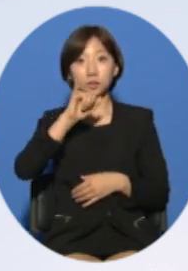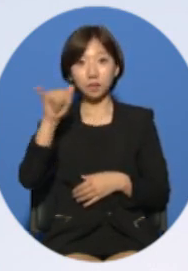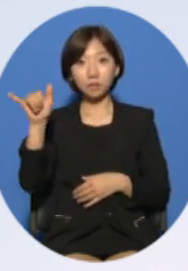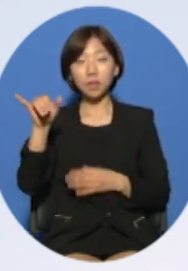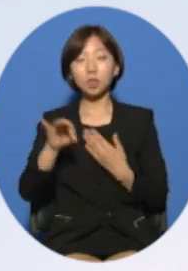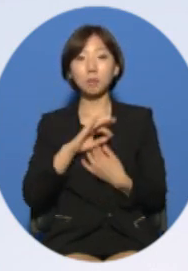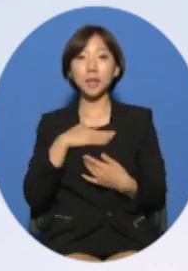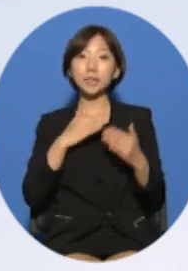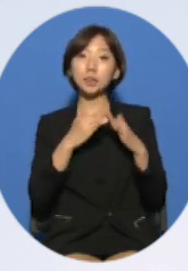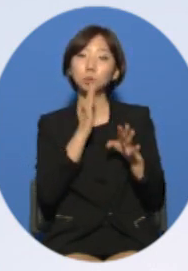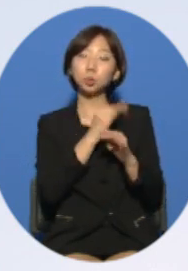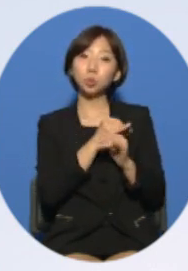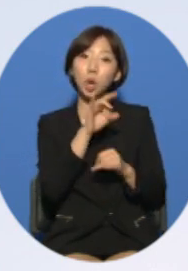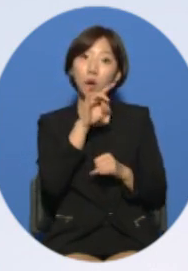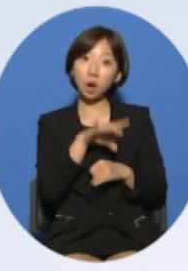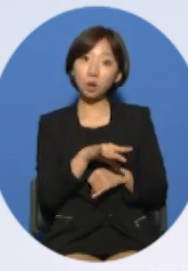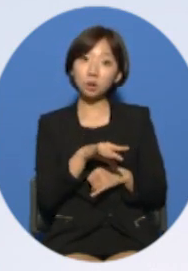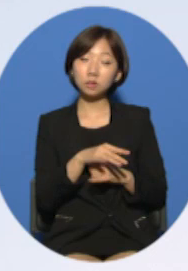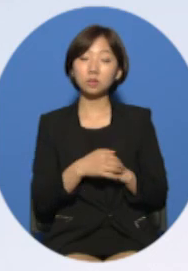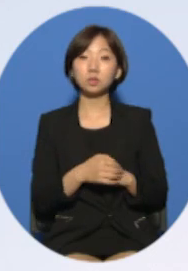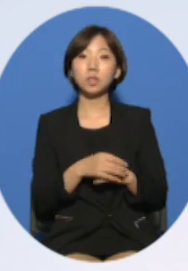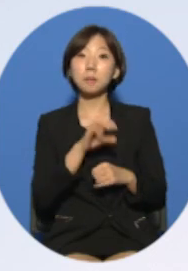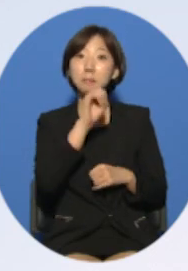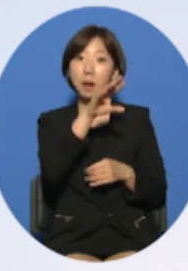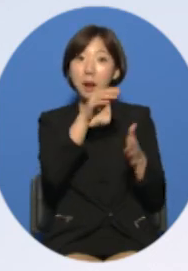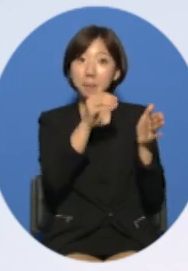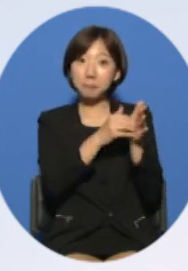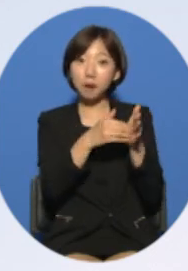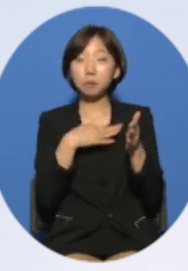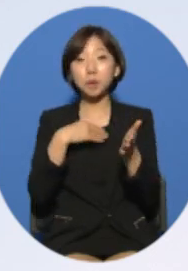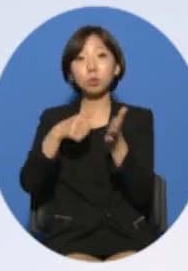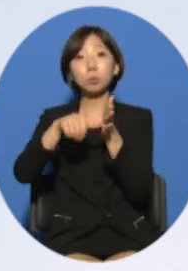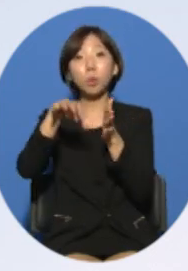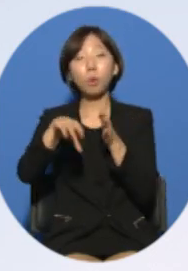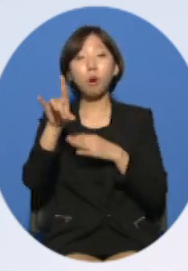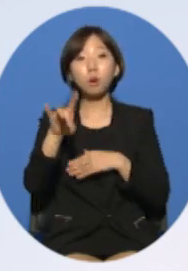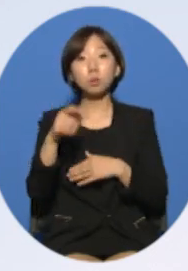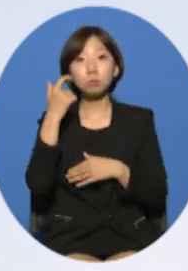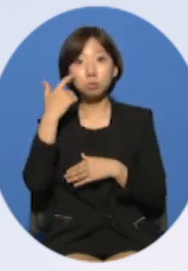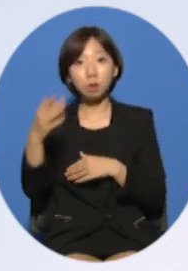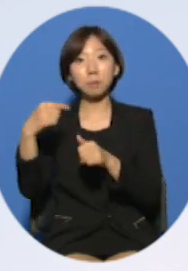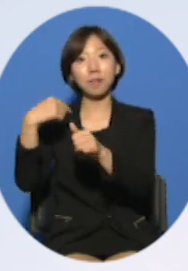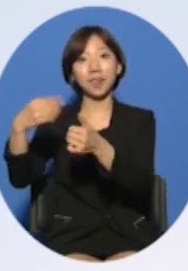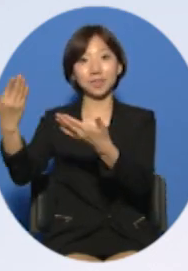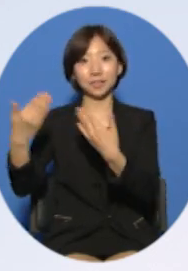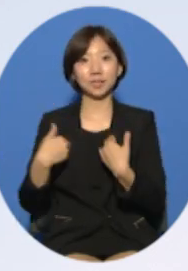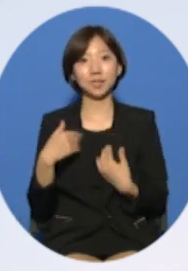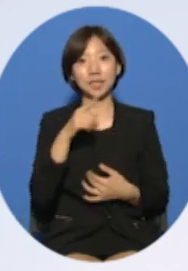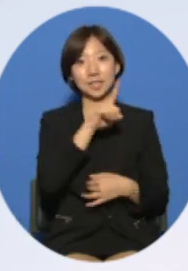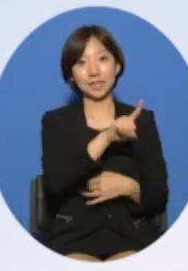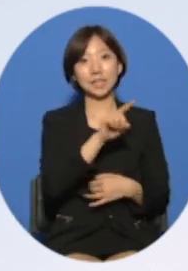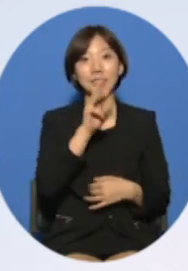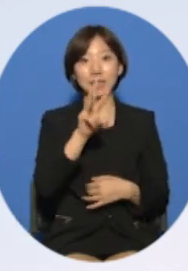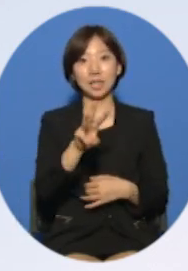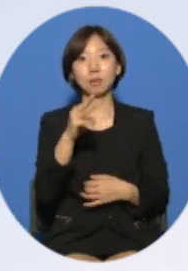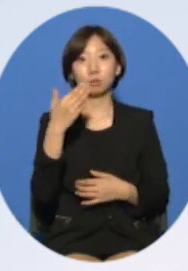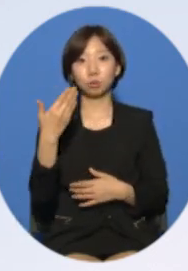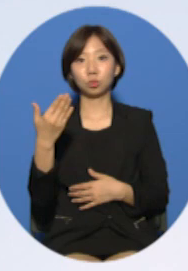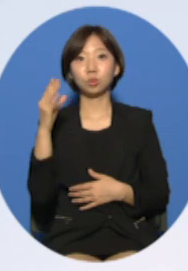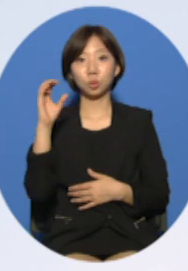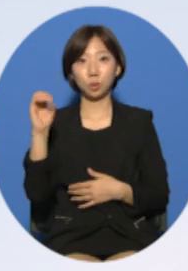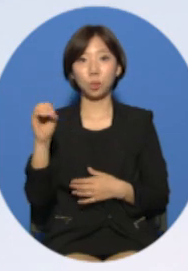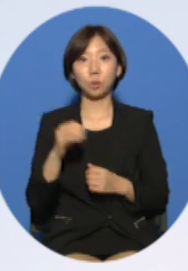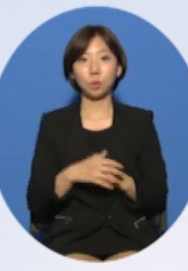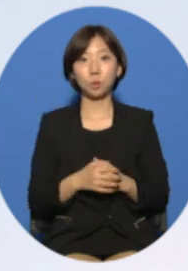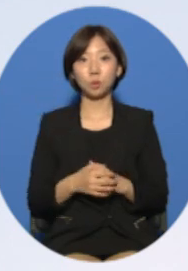위치가 어딘데? 여기 지금 아니 내가 주소가 어딘데? 네. 그 투표소는 어디냐? 그러면은 알려드리겠습니다. 1390이 왜 이게 좋아요? 네. 가운데가